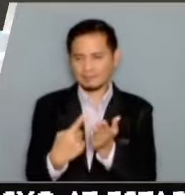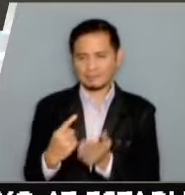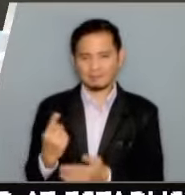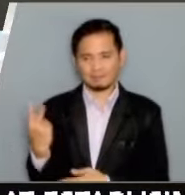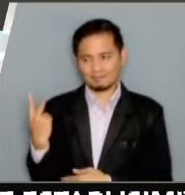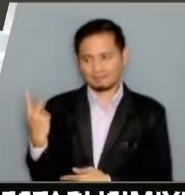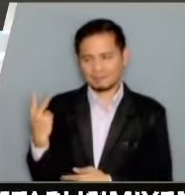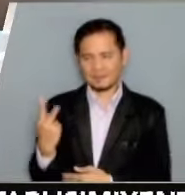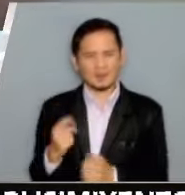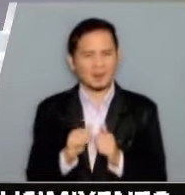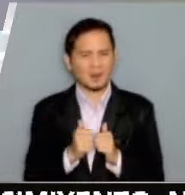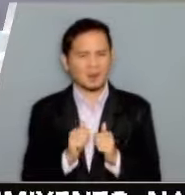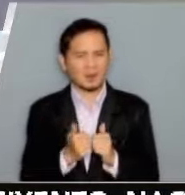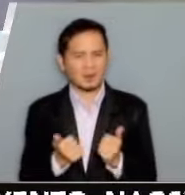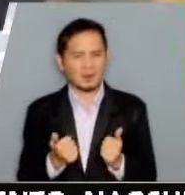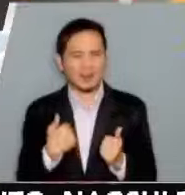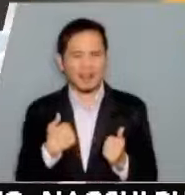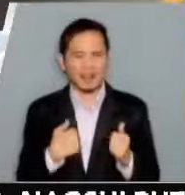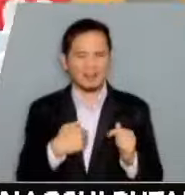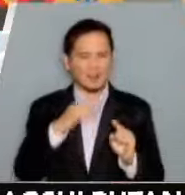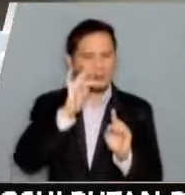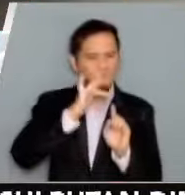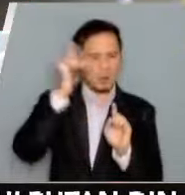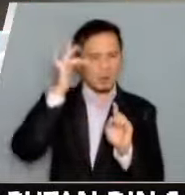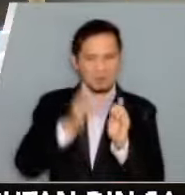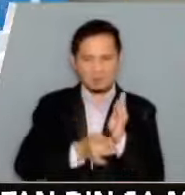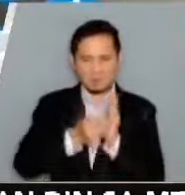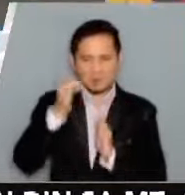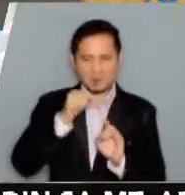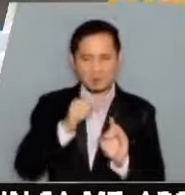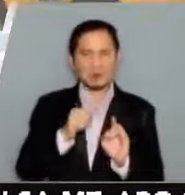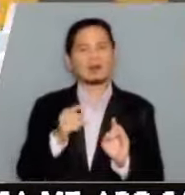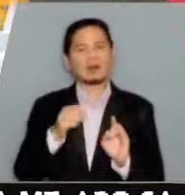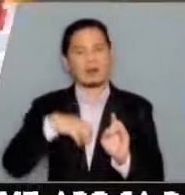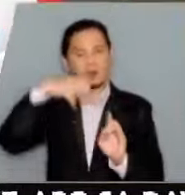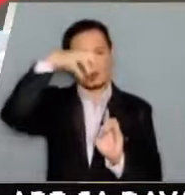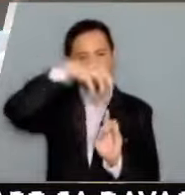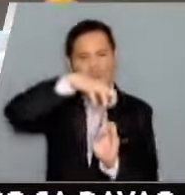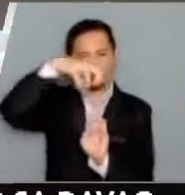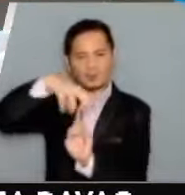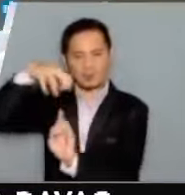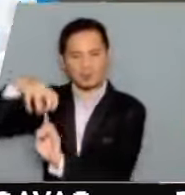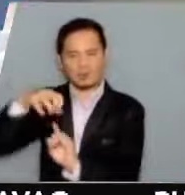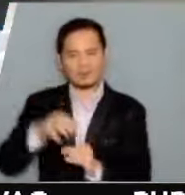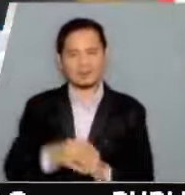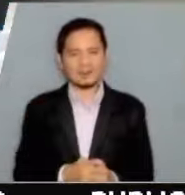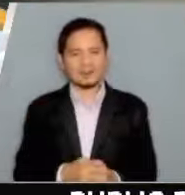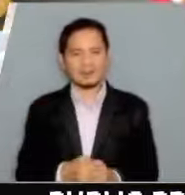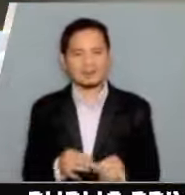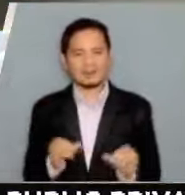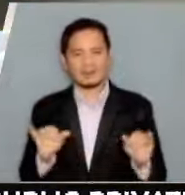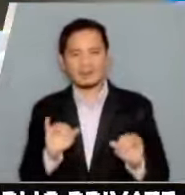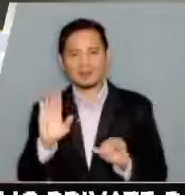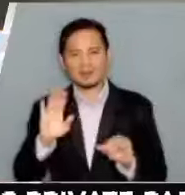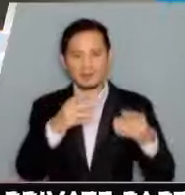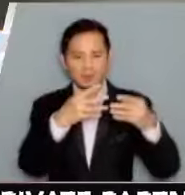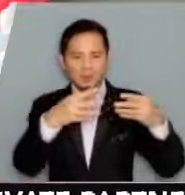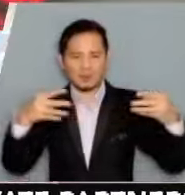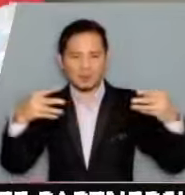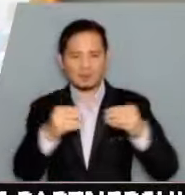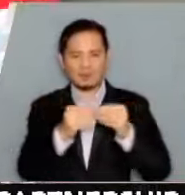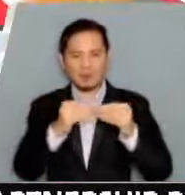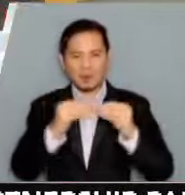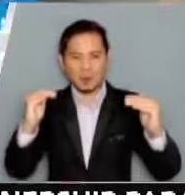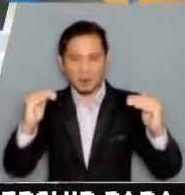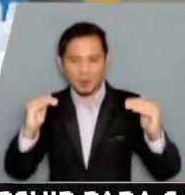eh merong tusok-tusok yung gate. So, bigyan naman din pala ng paraan. So medyo tumaas pa yung kanilang net. Ayan, dahil dun sa mga